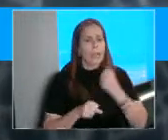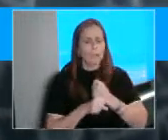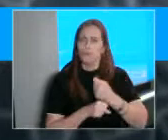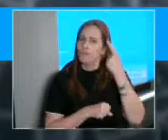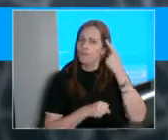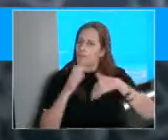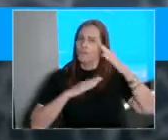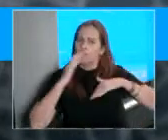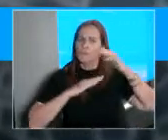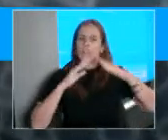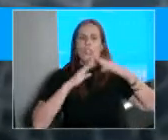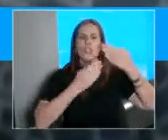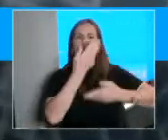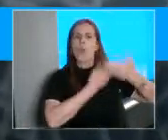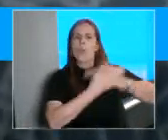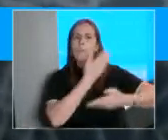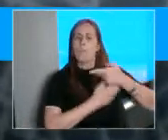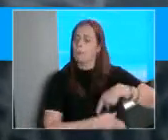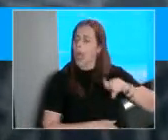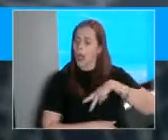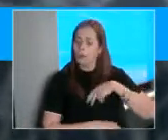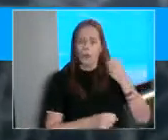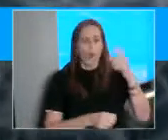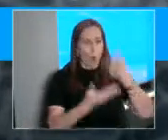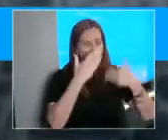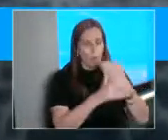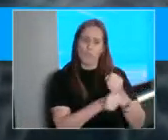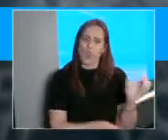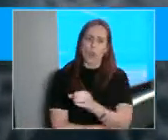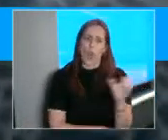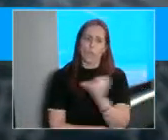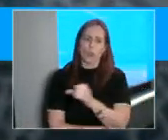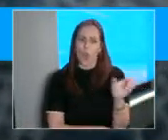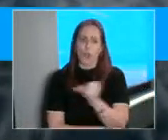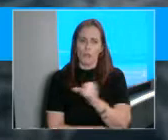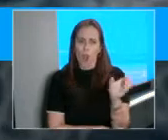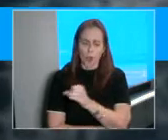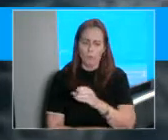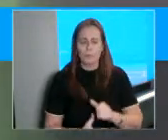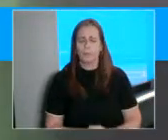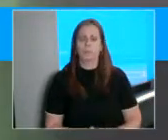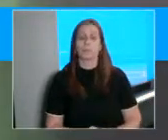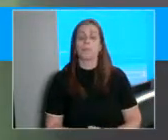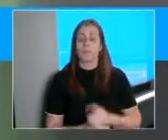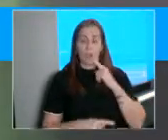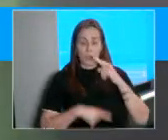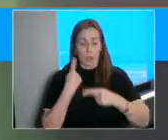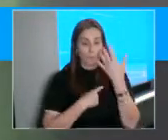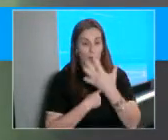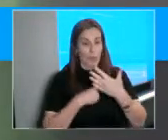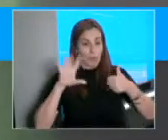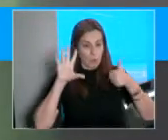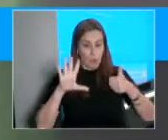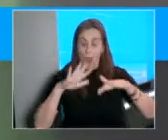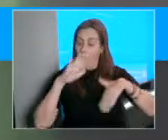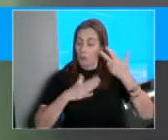יזמה בנייה נרחבת של שיכוני עולים והייתה אחראית להעסקת עולים חדשים בעבודות ציבוריות יזומות. בשנת